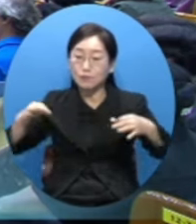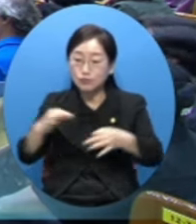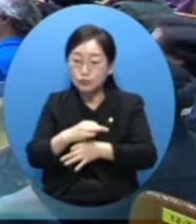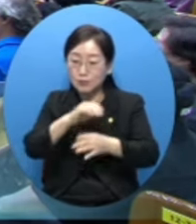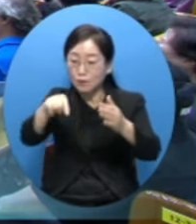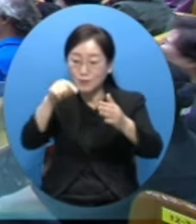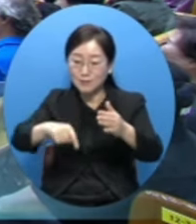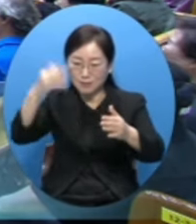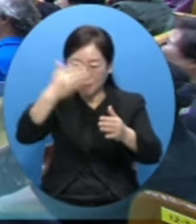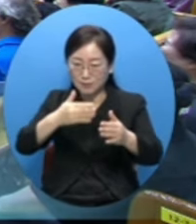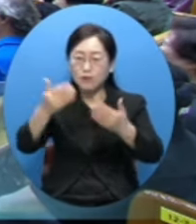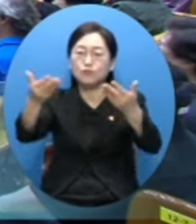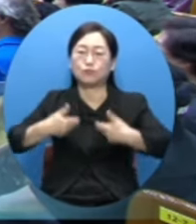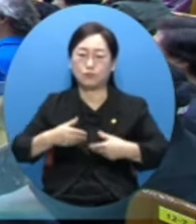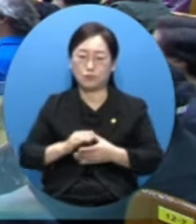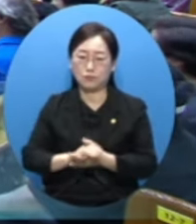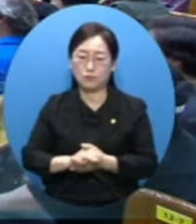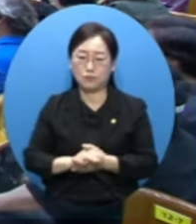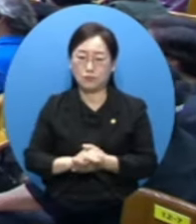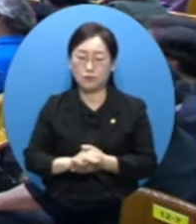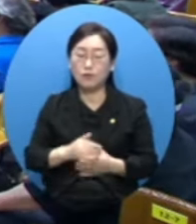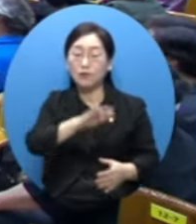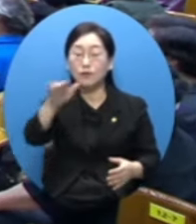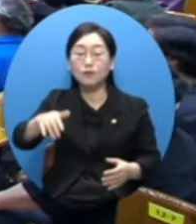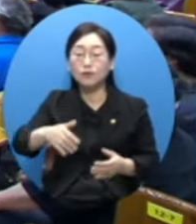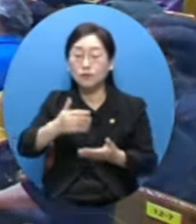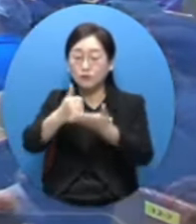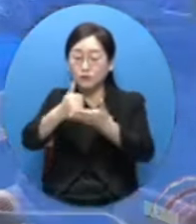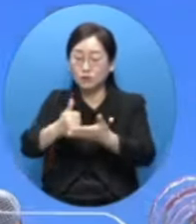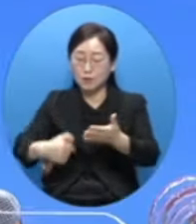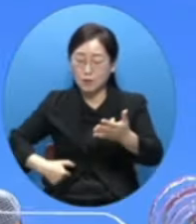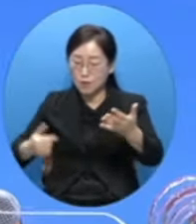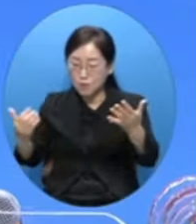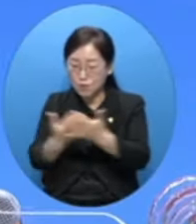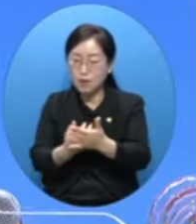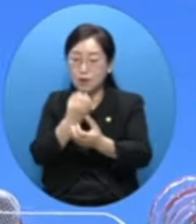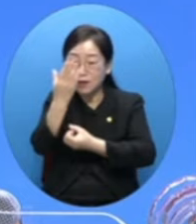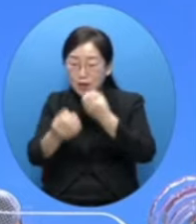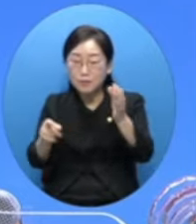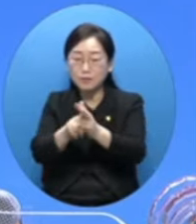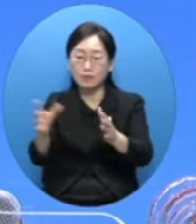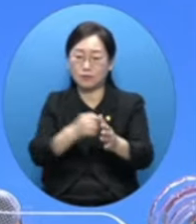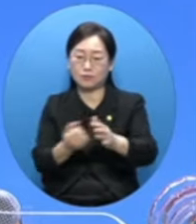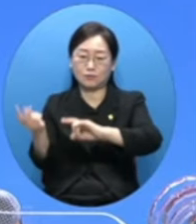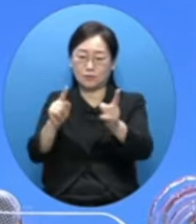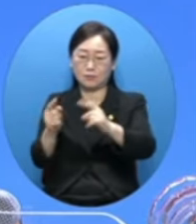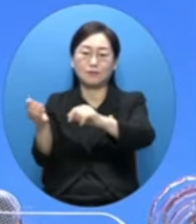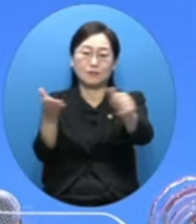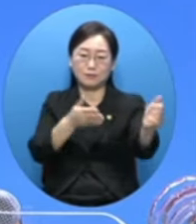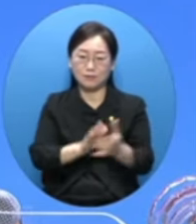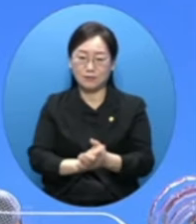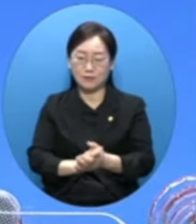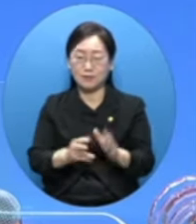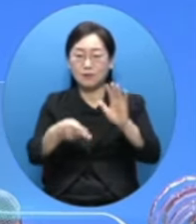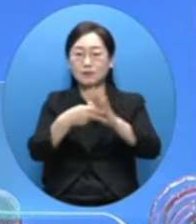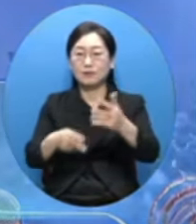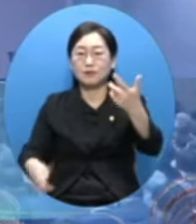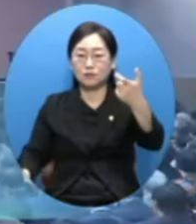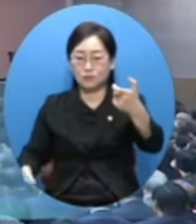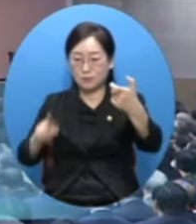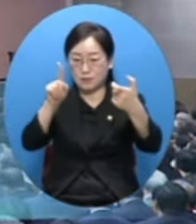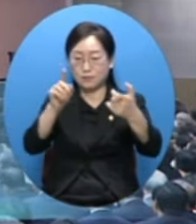것이요. 우리가 주 앞에 죄를 회개하고 믿음으로 일어나야 합니다. 이사야 60장